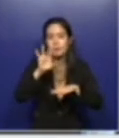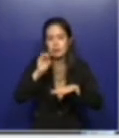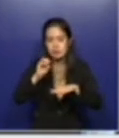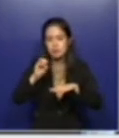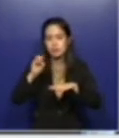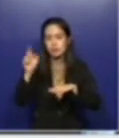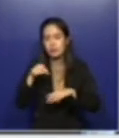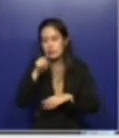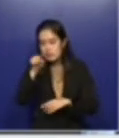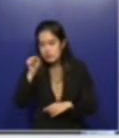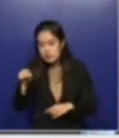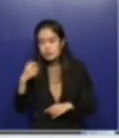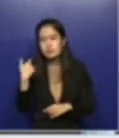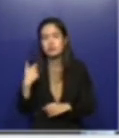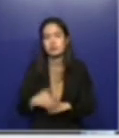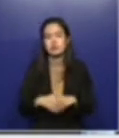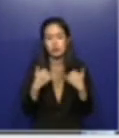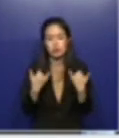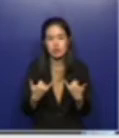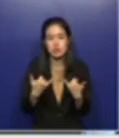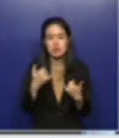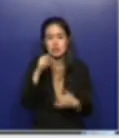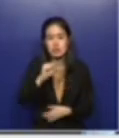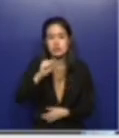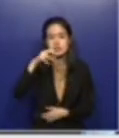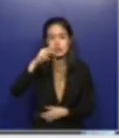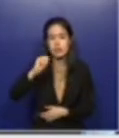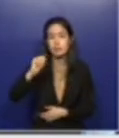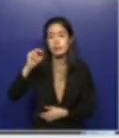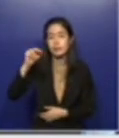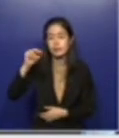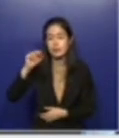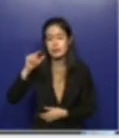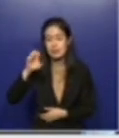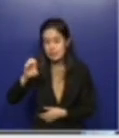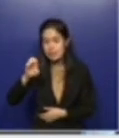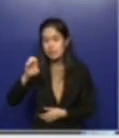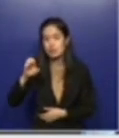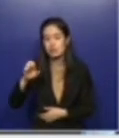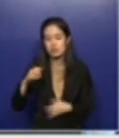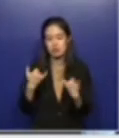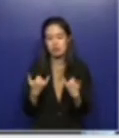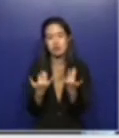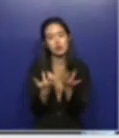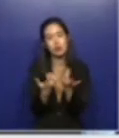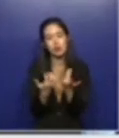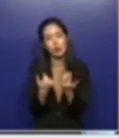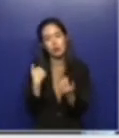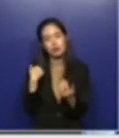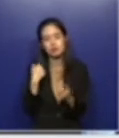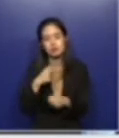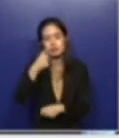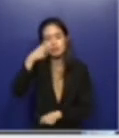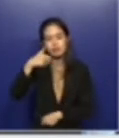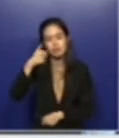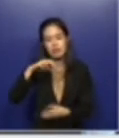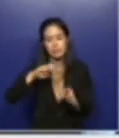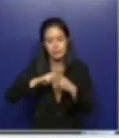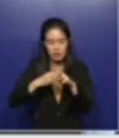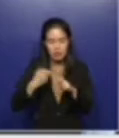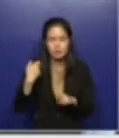SME รอเจ๊งระเนระนาดผู้ประกอบการทุกอย่างไปหมดครับท่านท่